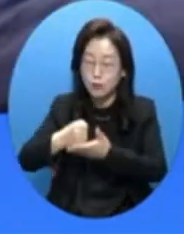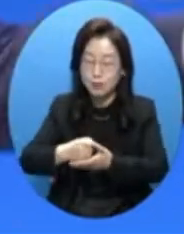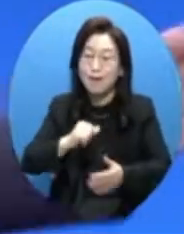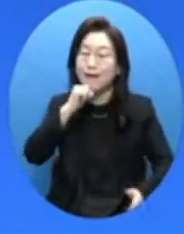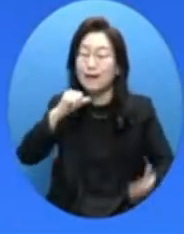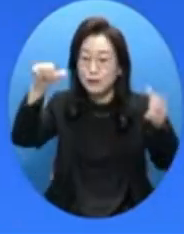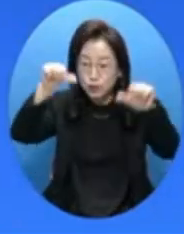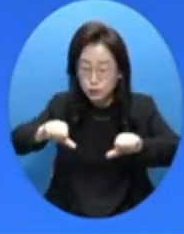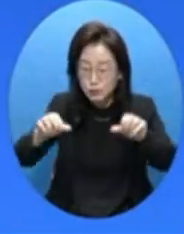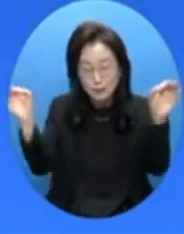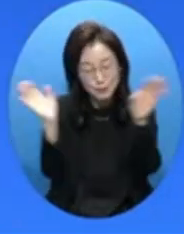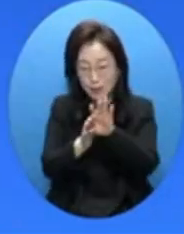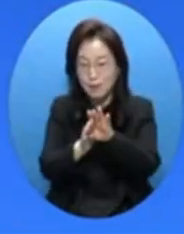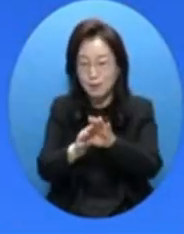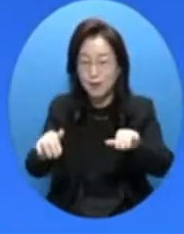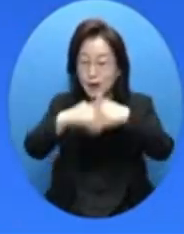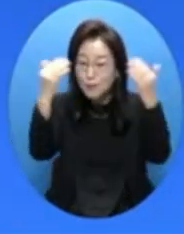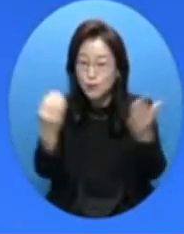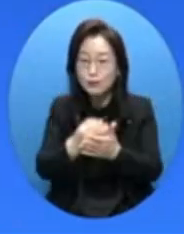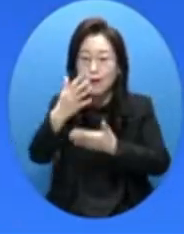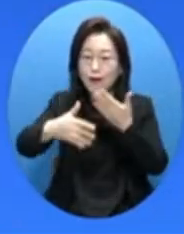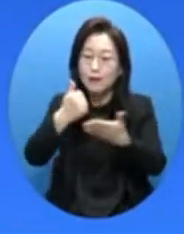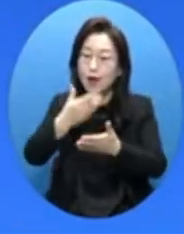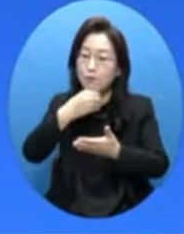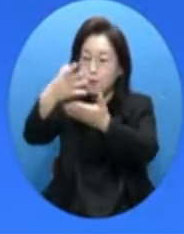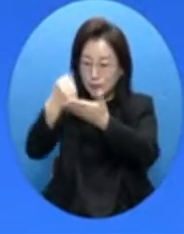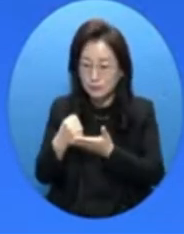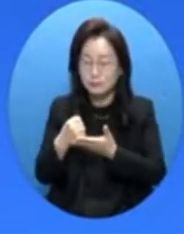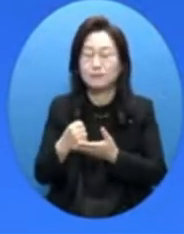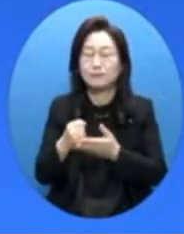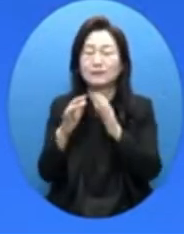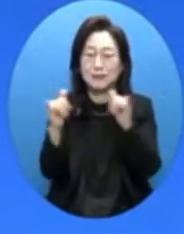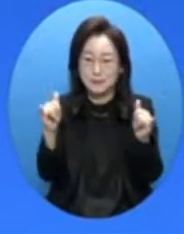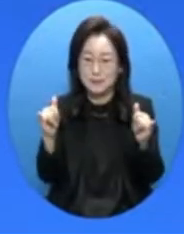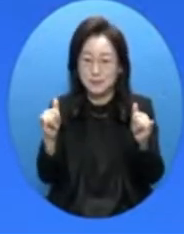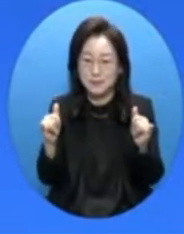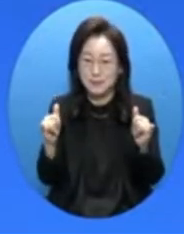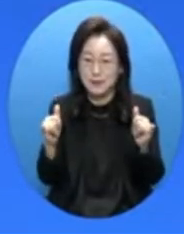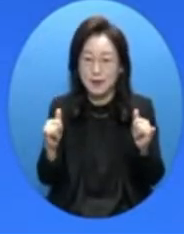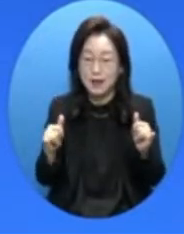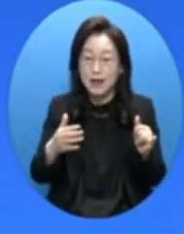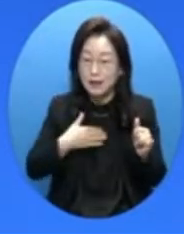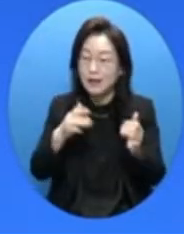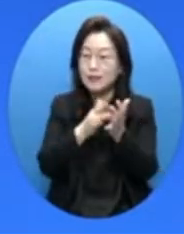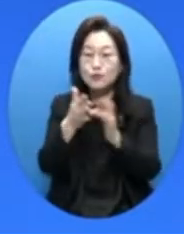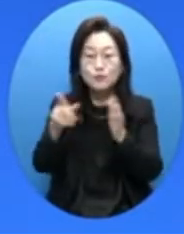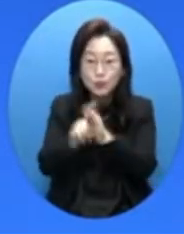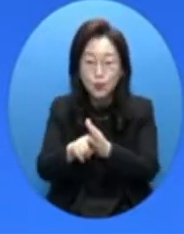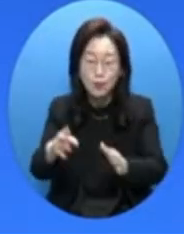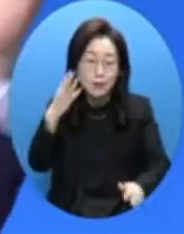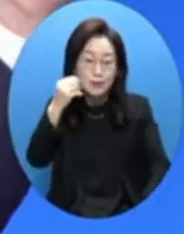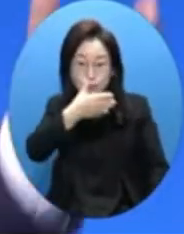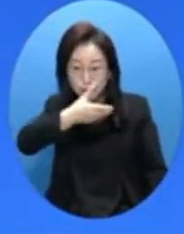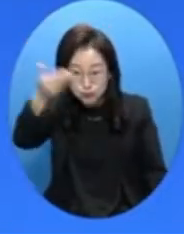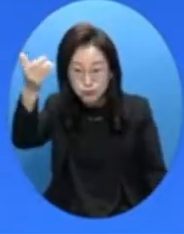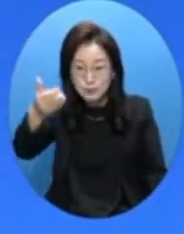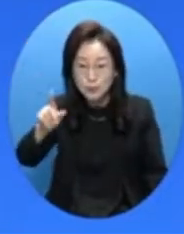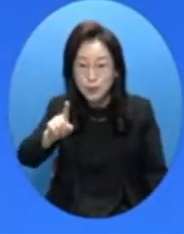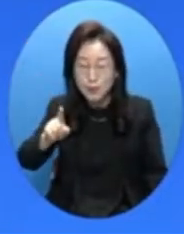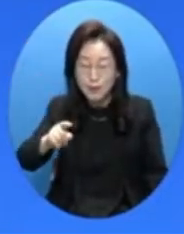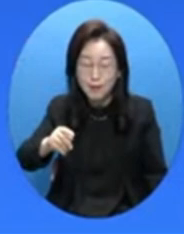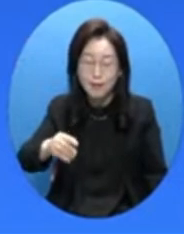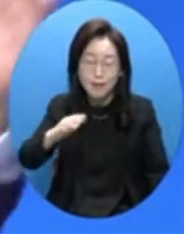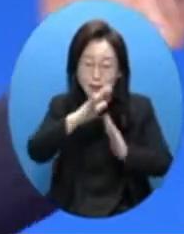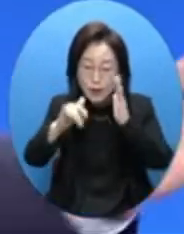절망하심이 떠나가 버렸습니다 우리는 하나님의 복 받은 존재인 것입니다 그러므로 내가 예수 믿고 잘 되면 우리 가정에 잘 되고